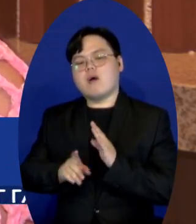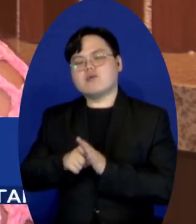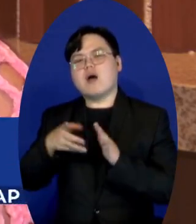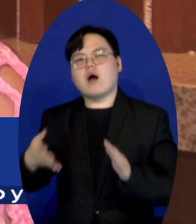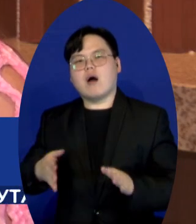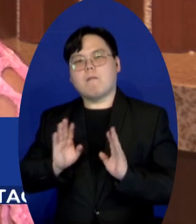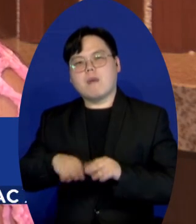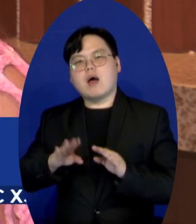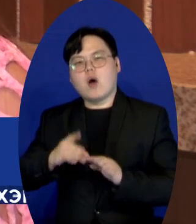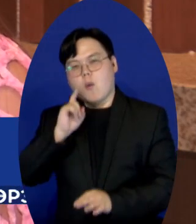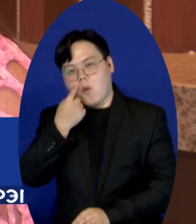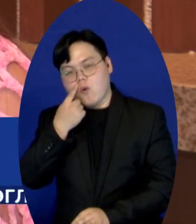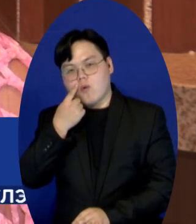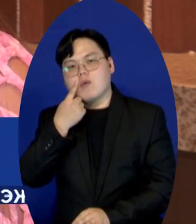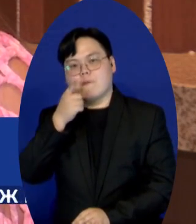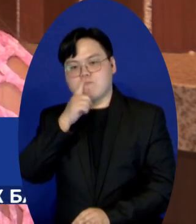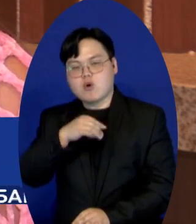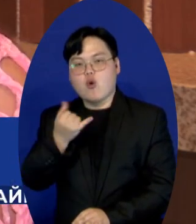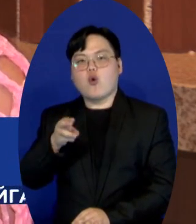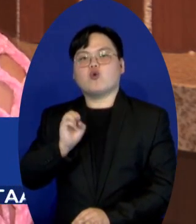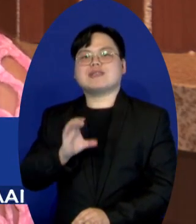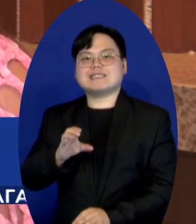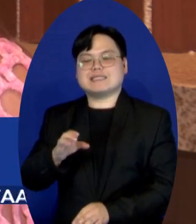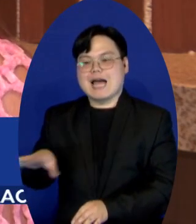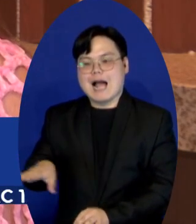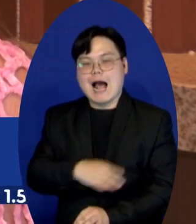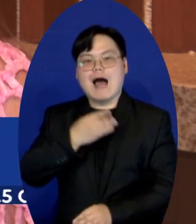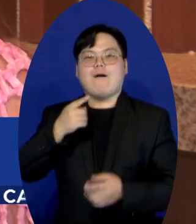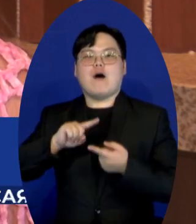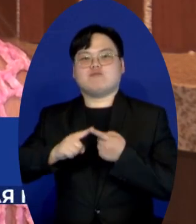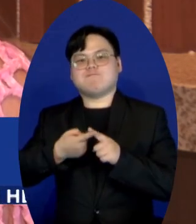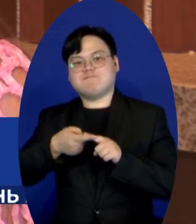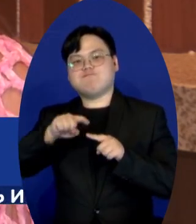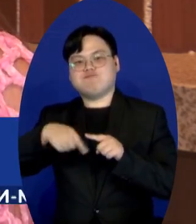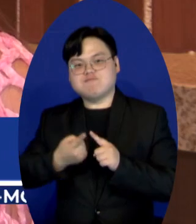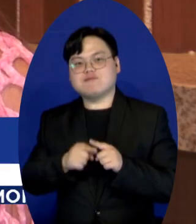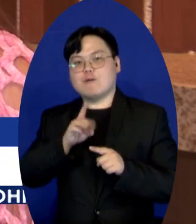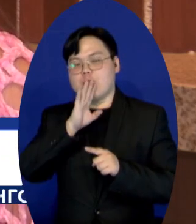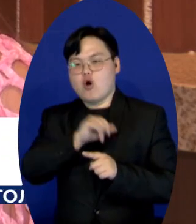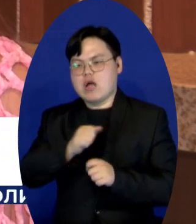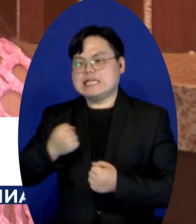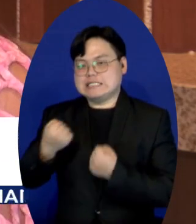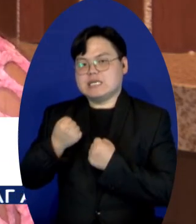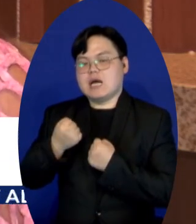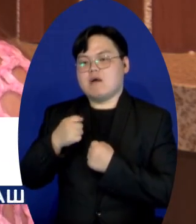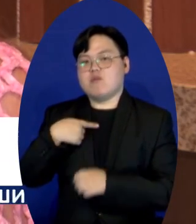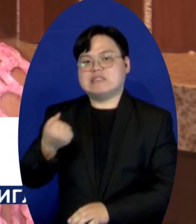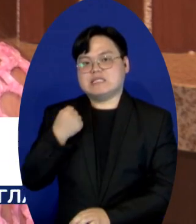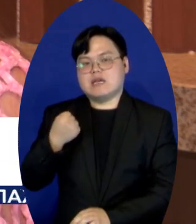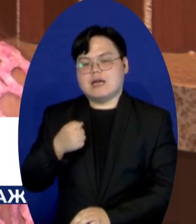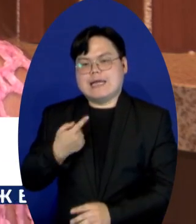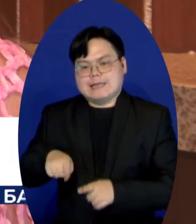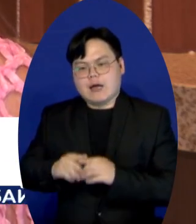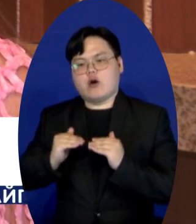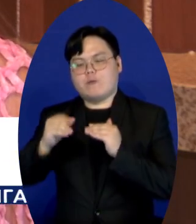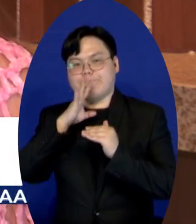байсан учраас гэртээ яг нэхмлийн утаснуудаа цуглуулж аваад тэгээд өөрийнхөө угаасаа чаддаг байсныг хөгжүүлье гэж бодоод тэгээд нэхмлийн утасаараа ер